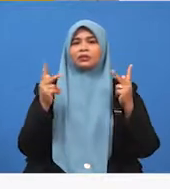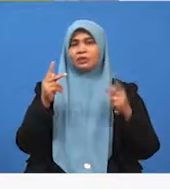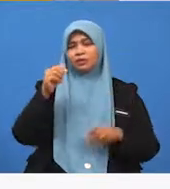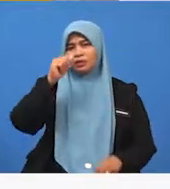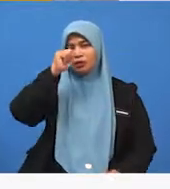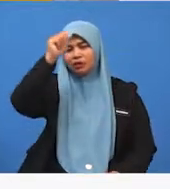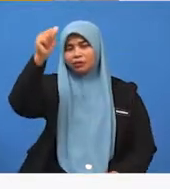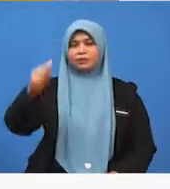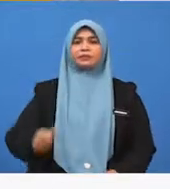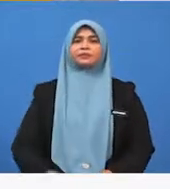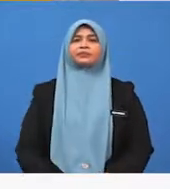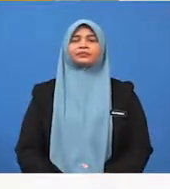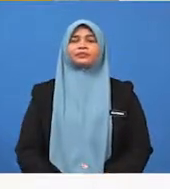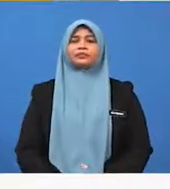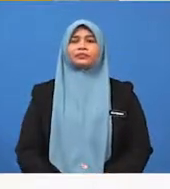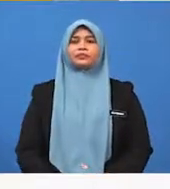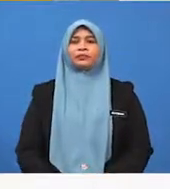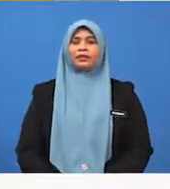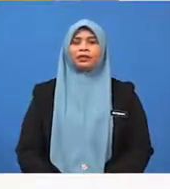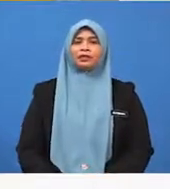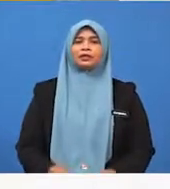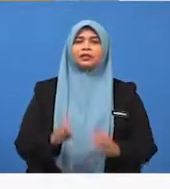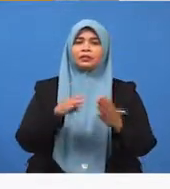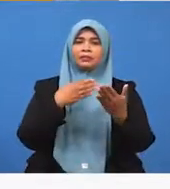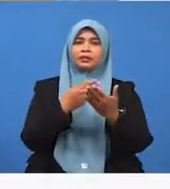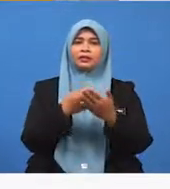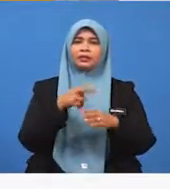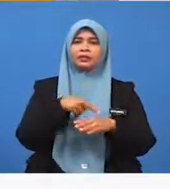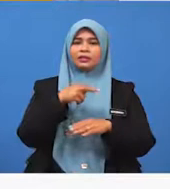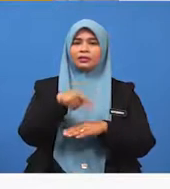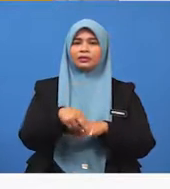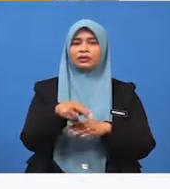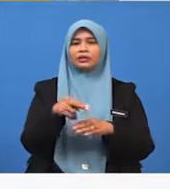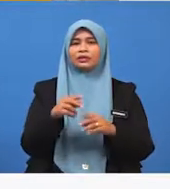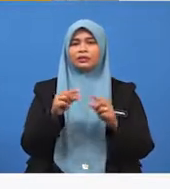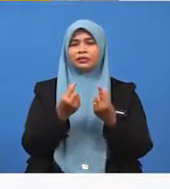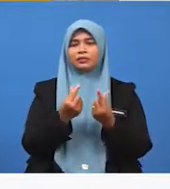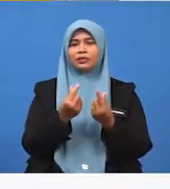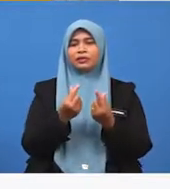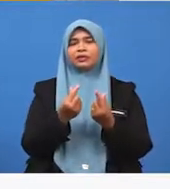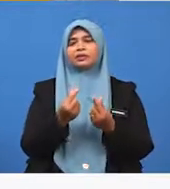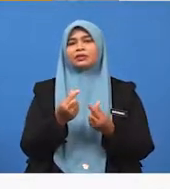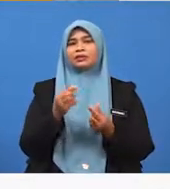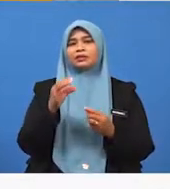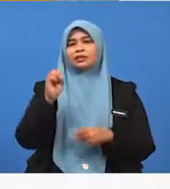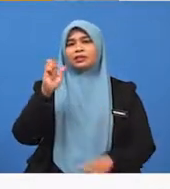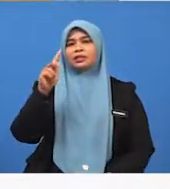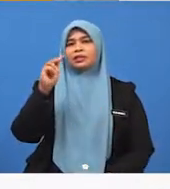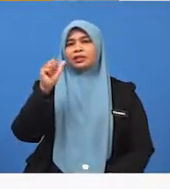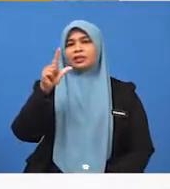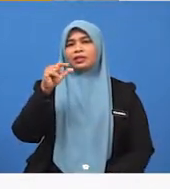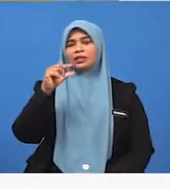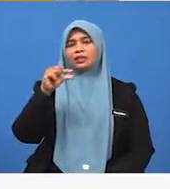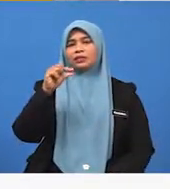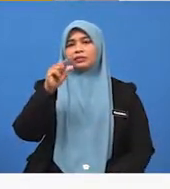ketinggian dan kekuasaan Allah Subhanahu Wa Taala. Hikmat diturunkan Al-Quran secara sekaligus